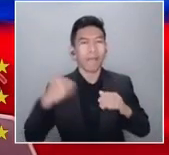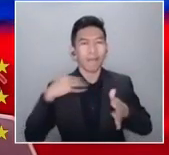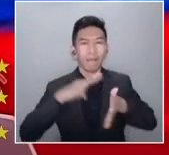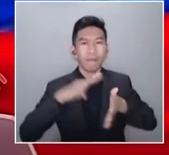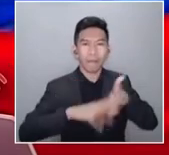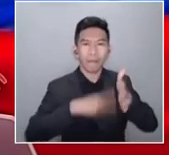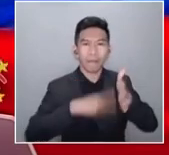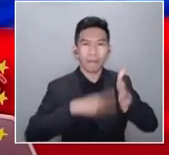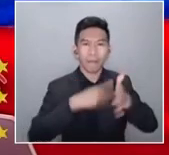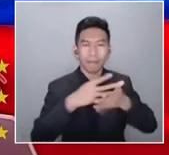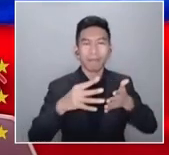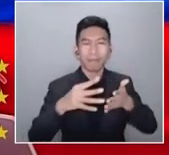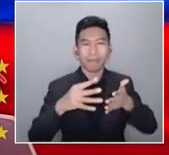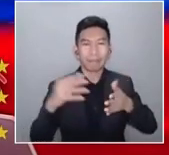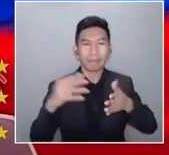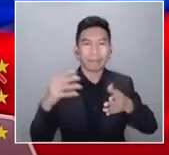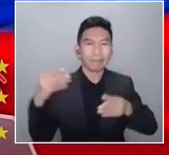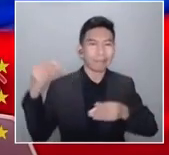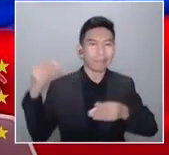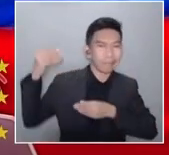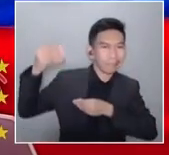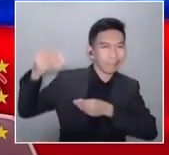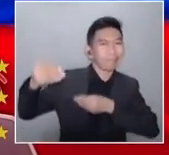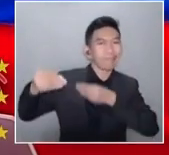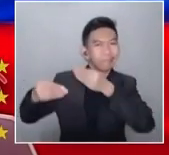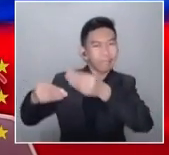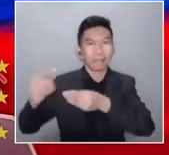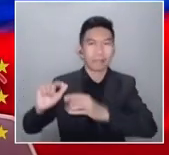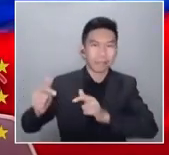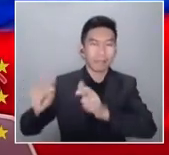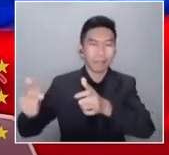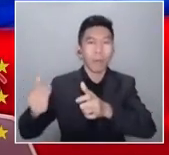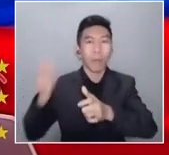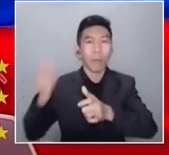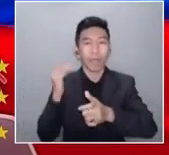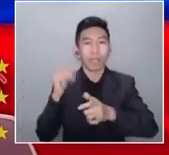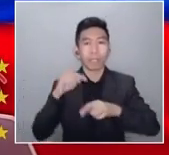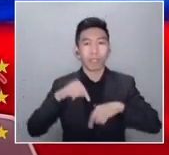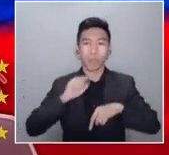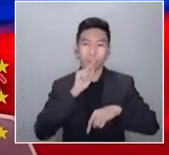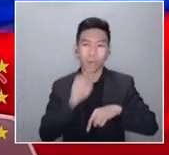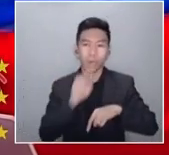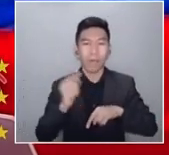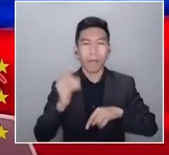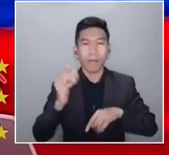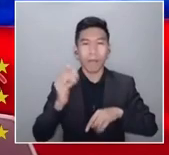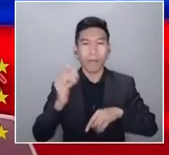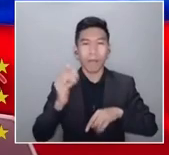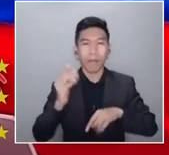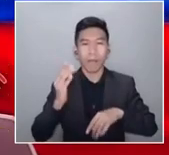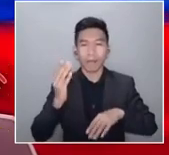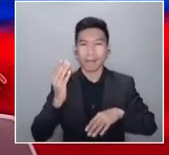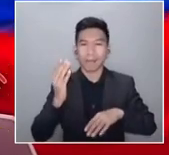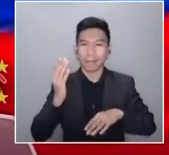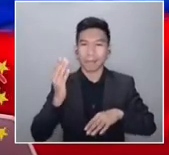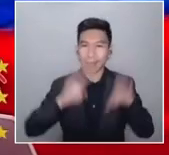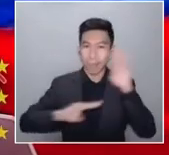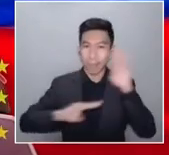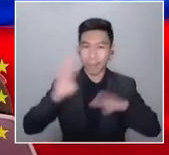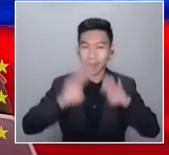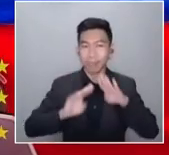ang ating mga suliranin naman ay systemic and cultural. Hindi po yan na mabibigyan ng solusyon in